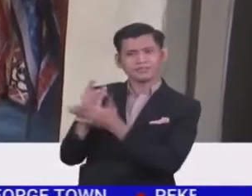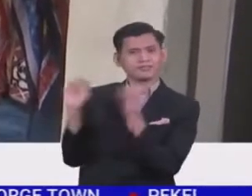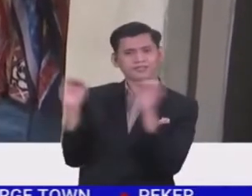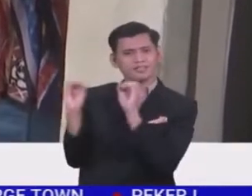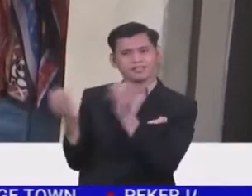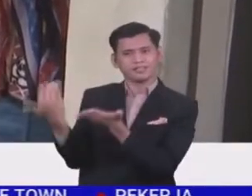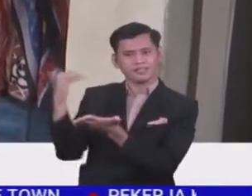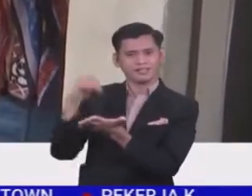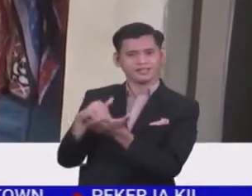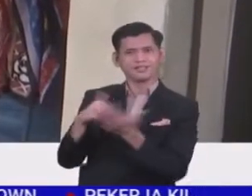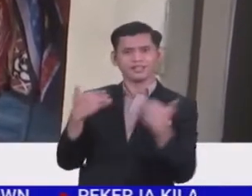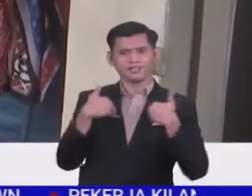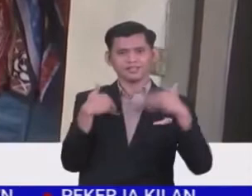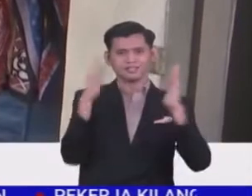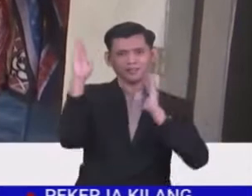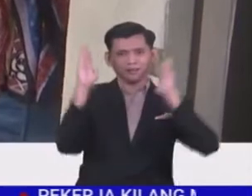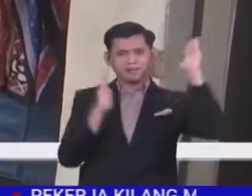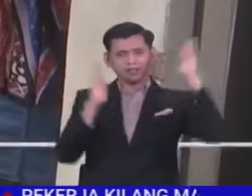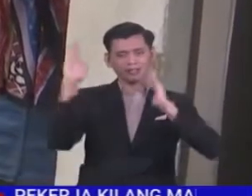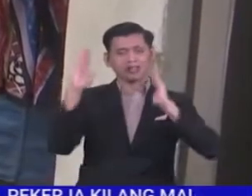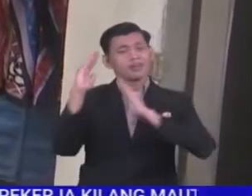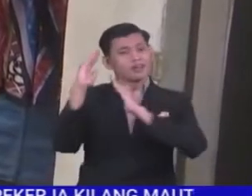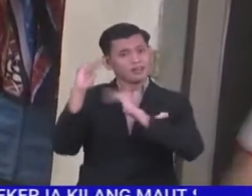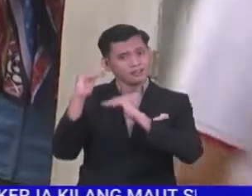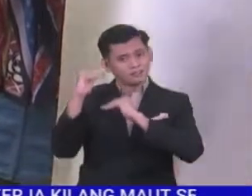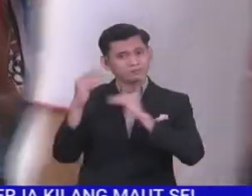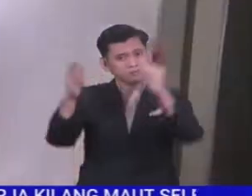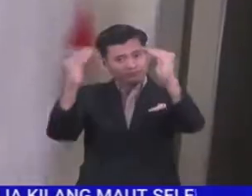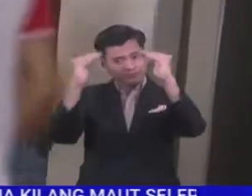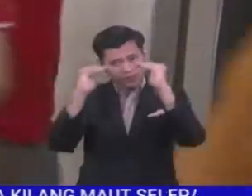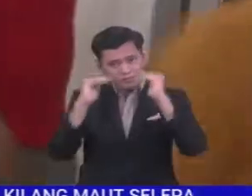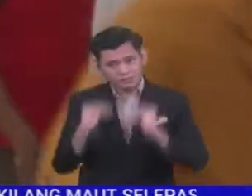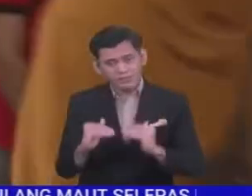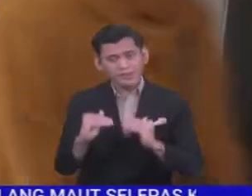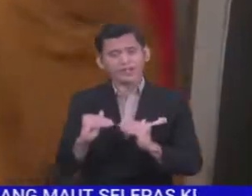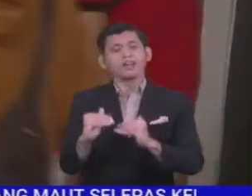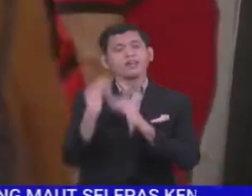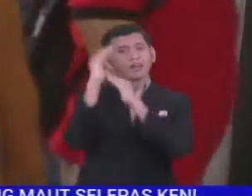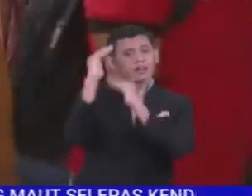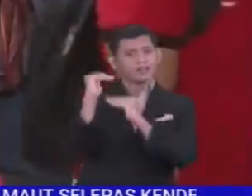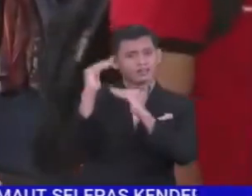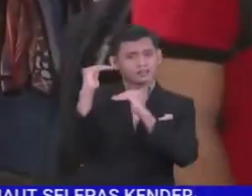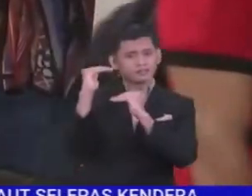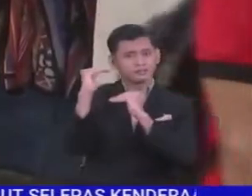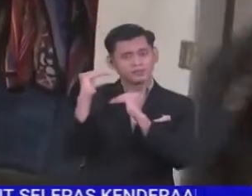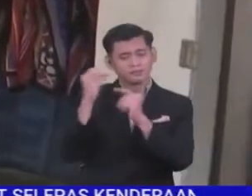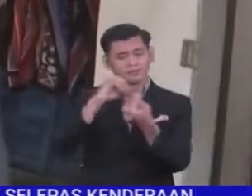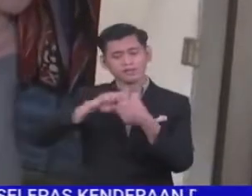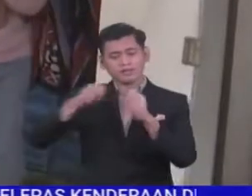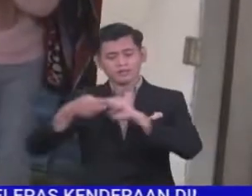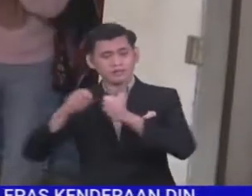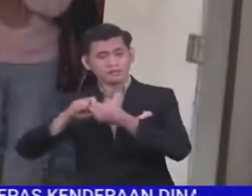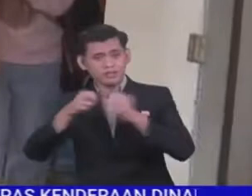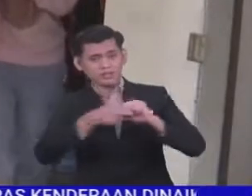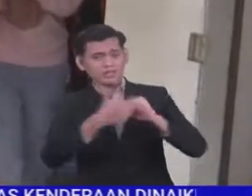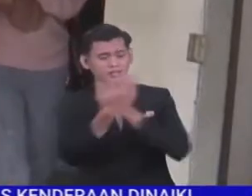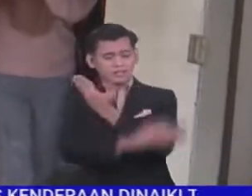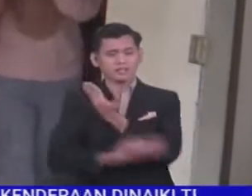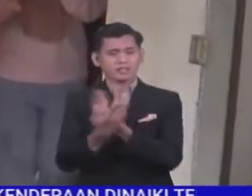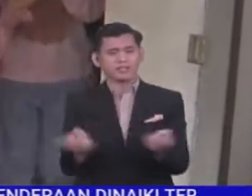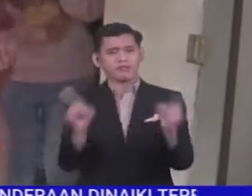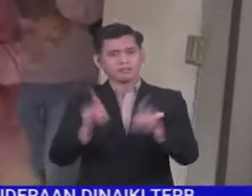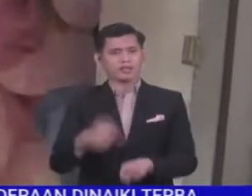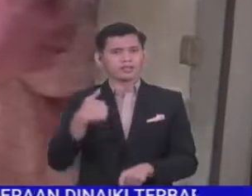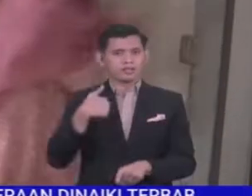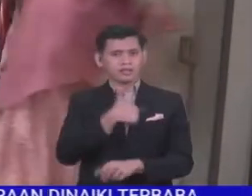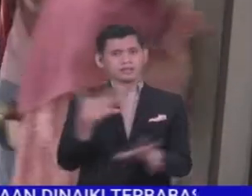ada lagi dalam Malaysia ni. Kemudian diharapkan bencana-bencana macam ni, ialah kita ambil iktibar lah.